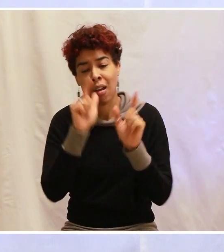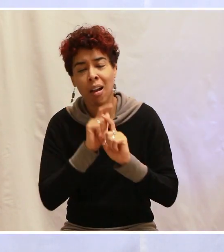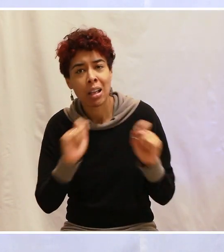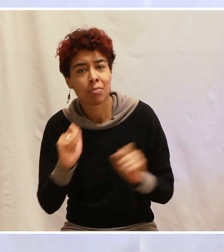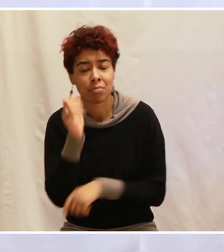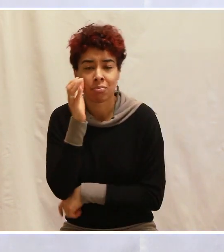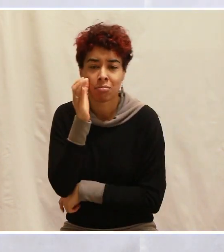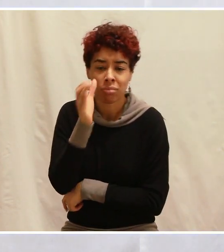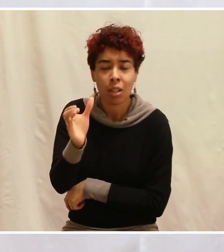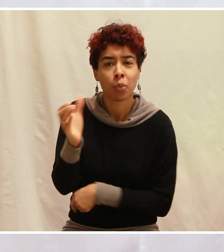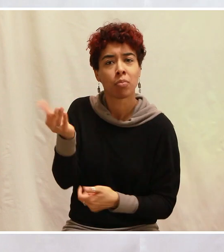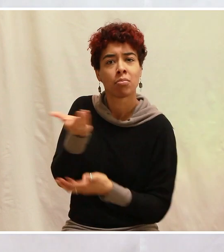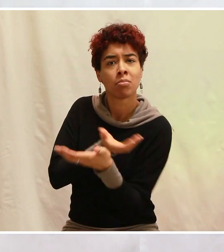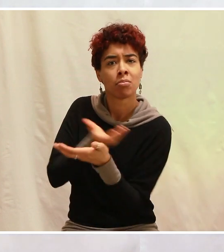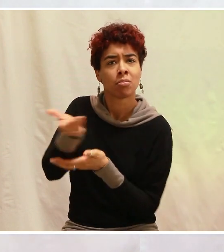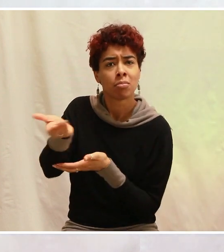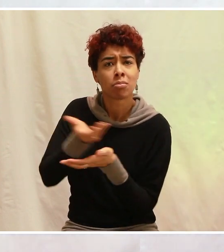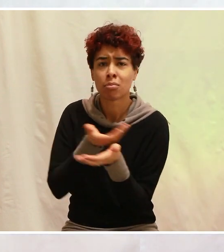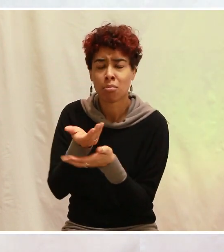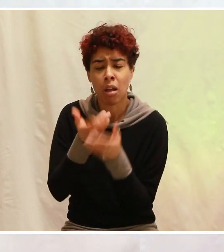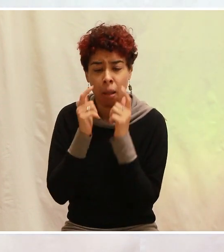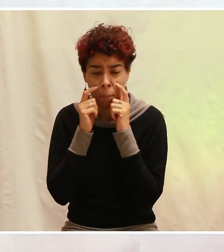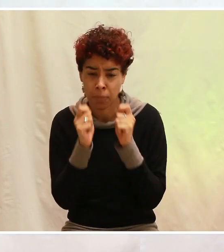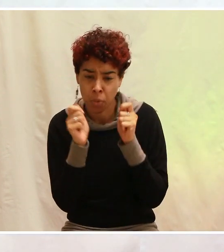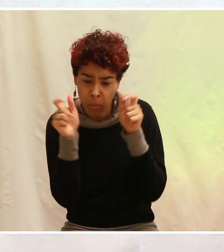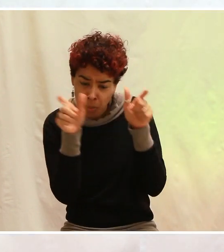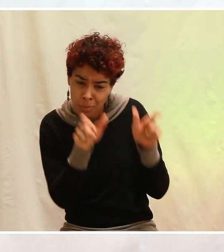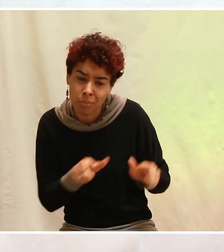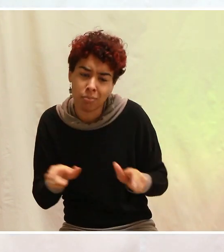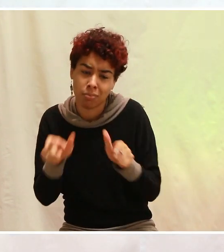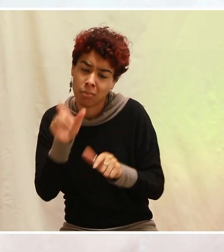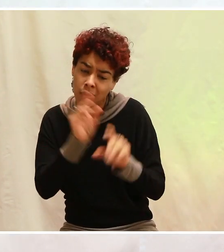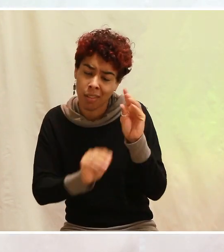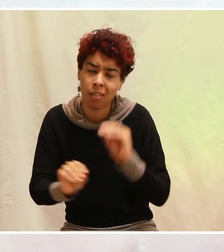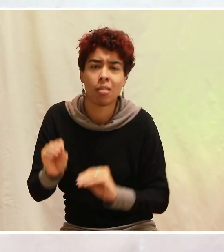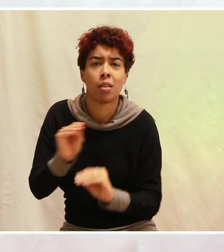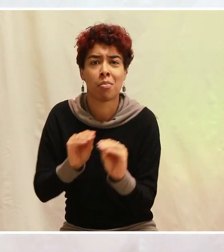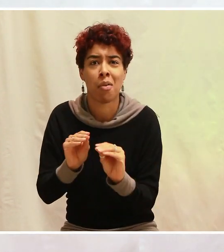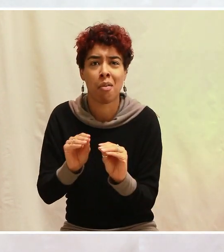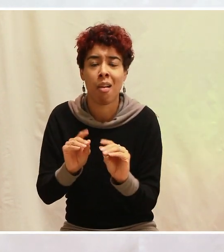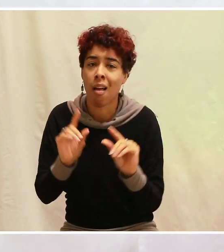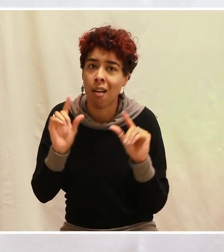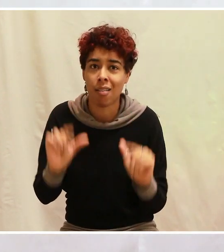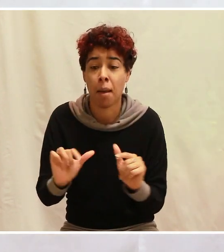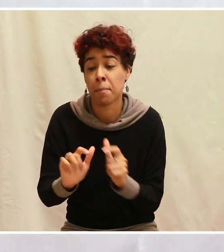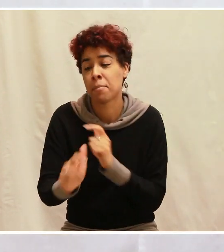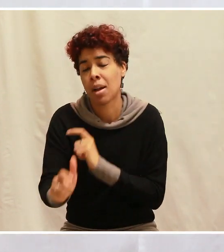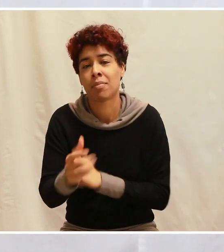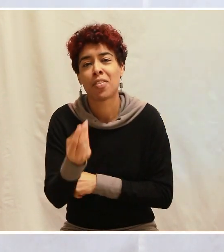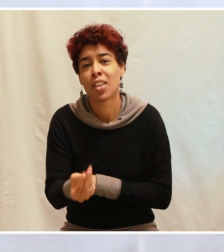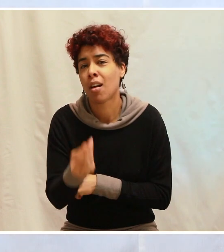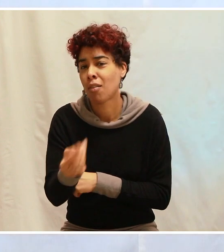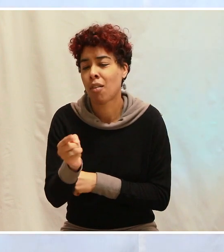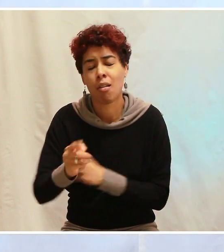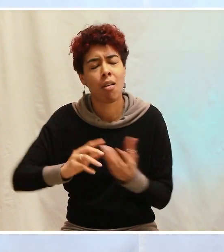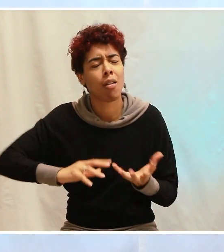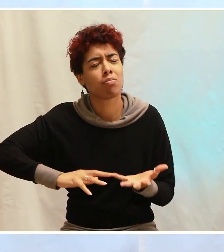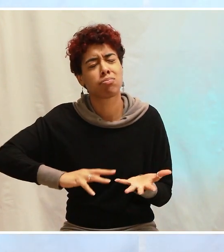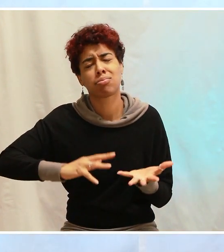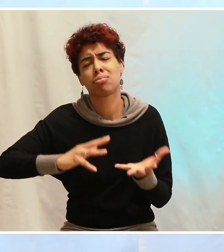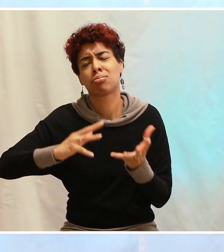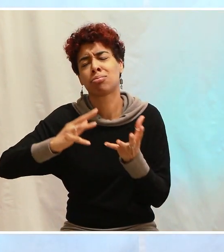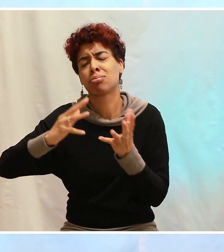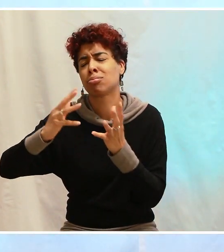y a l'écoute, où il y a de l'attention pour le prochain, eh bien, on voit des enfants qui évoluent,